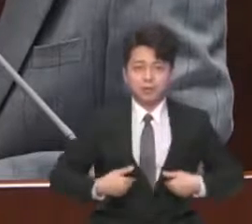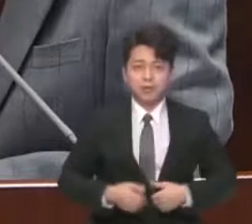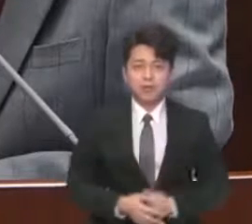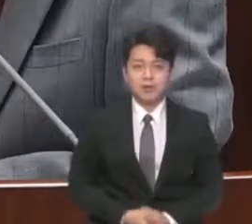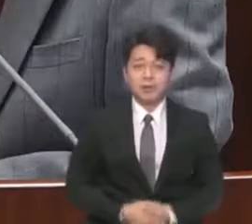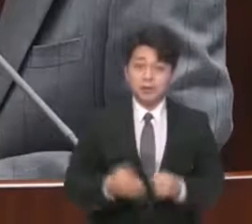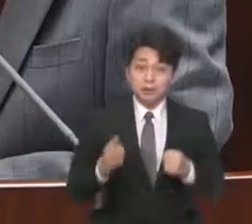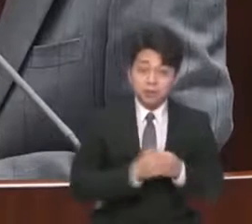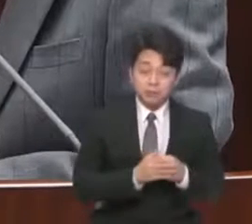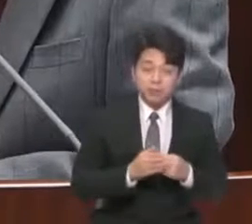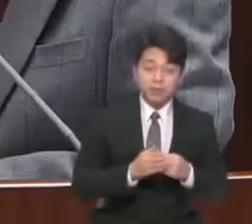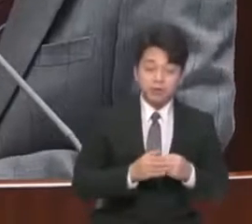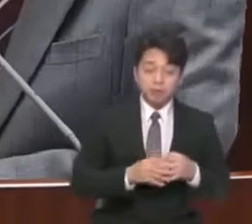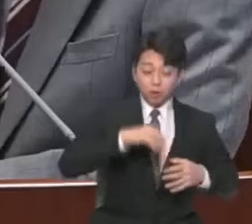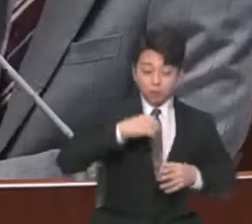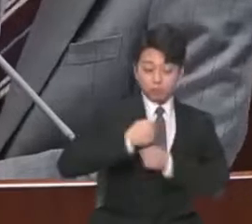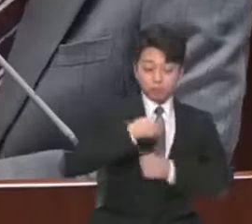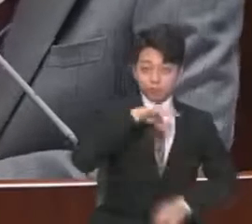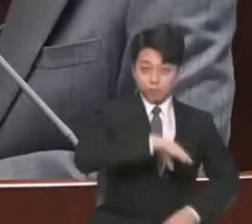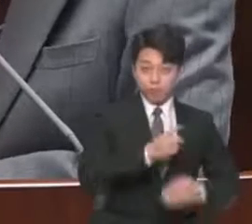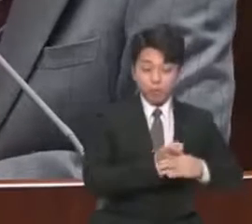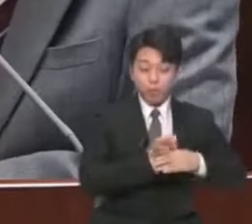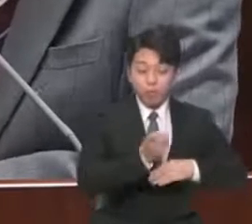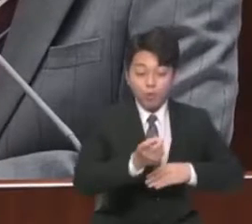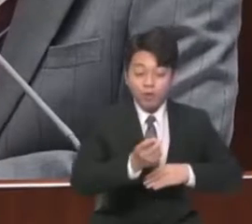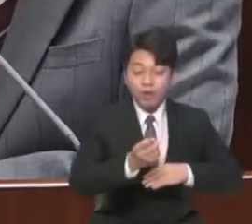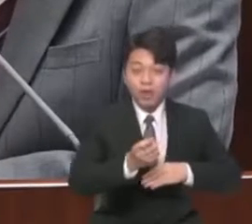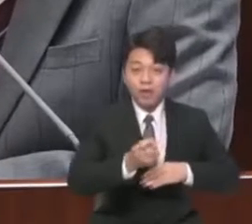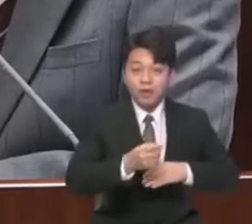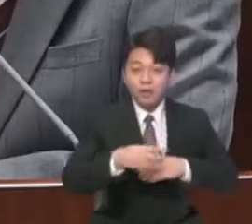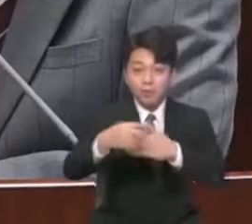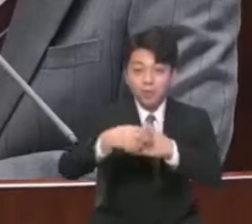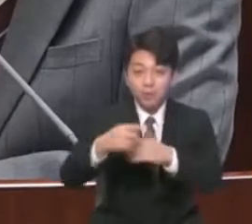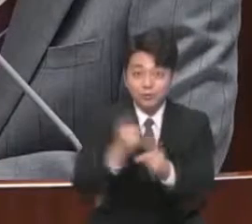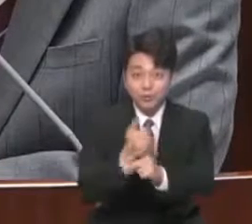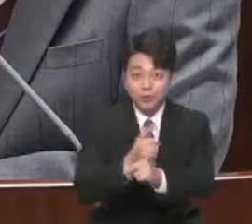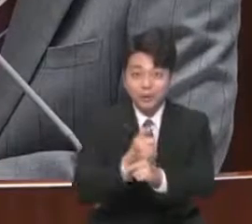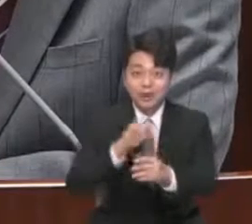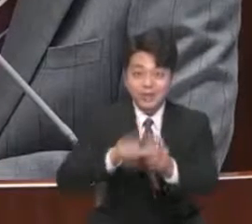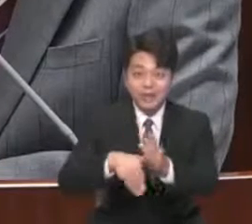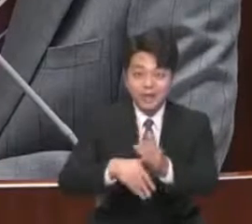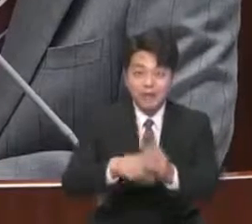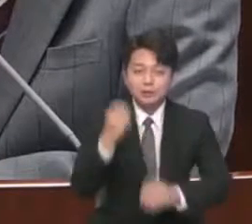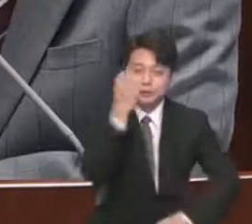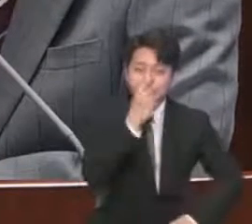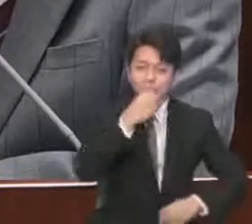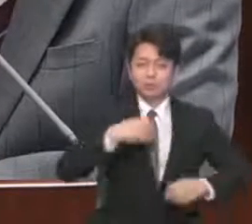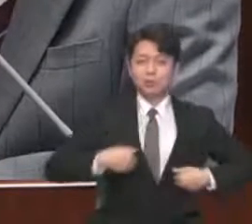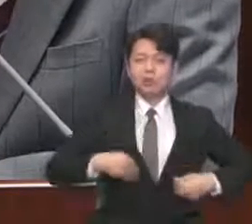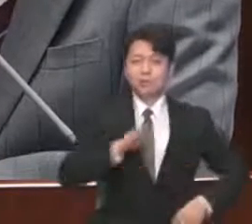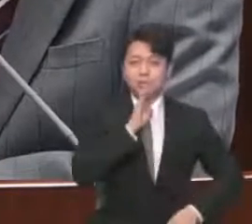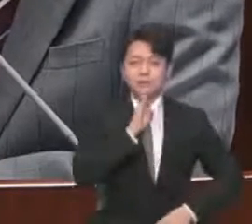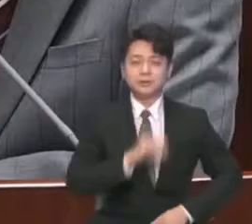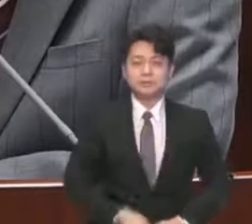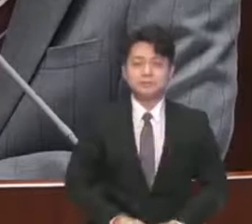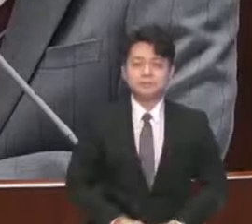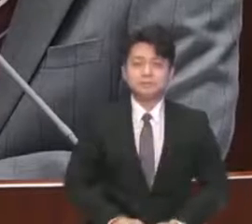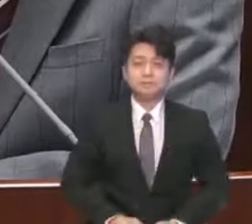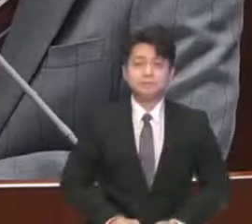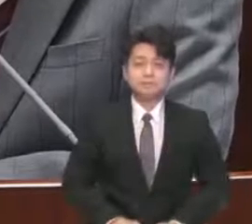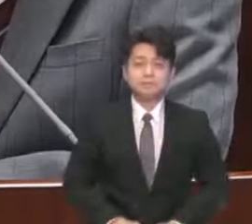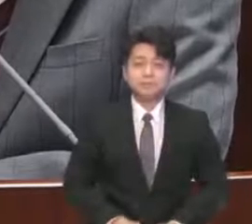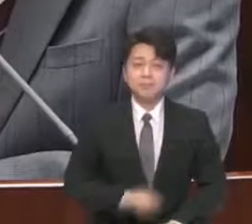요양심의를 하는 것으로 되어 있습니다. 이 청년은 입원 연장이 아니라 너무 아파서 집에서 더 쉬어야겠다고 해서 병가 연장을